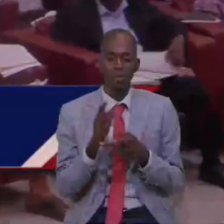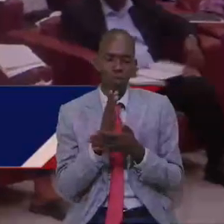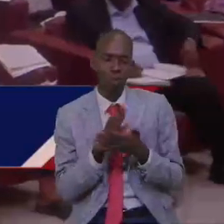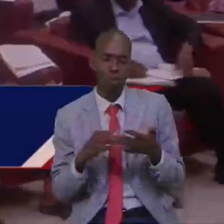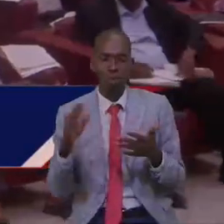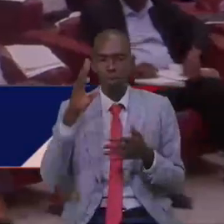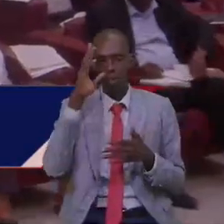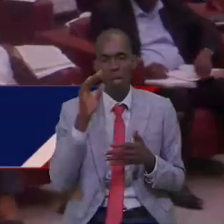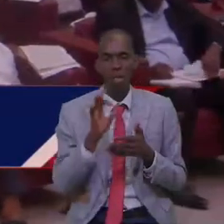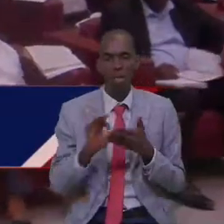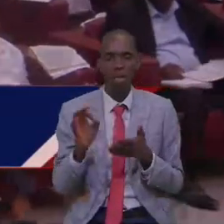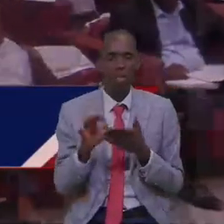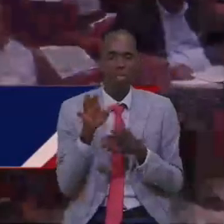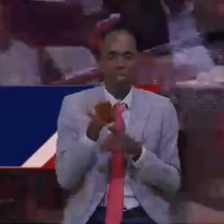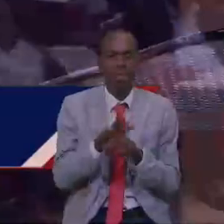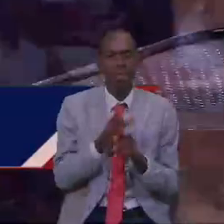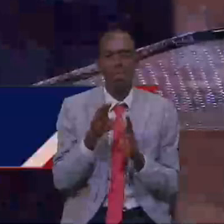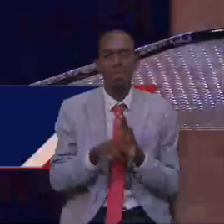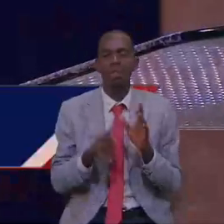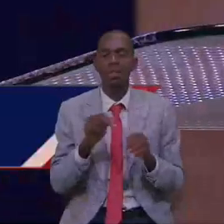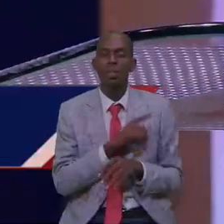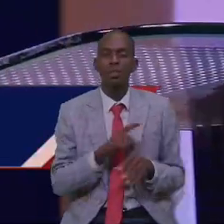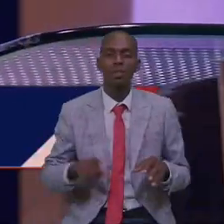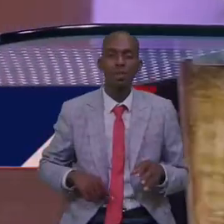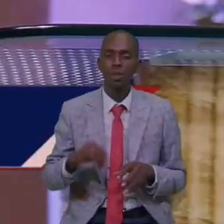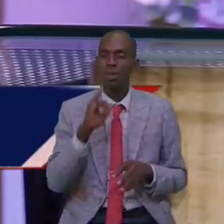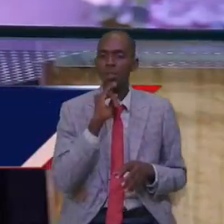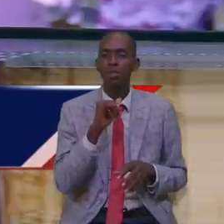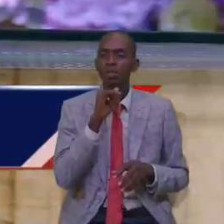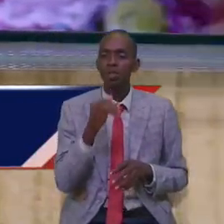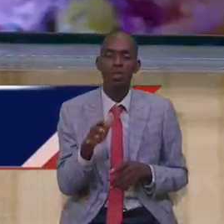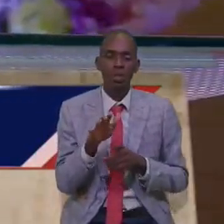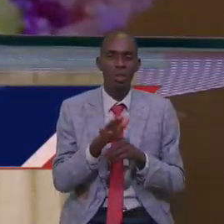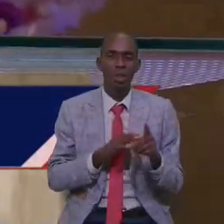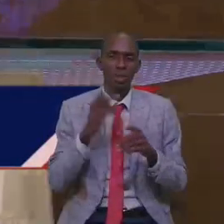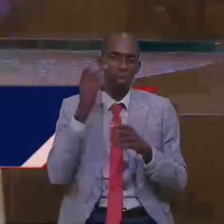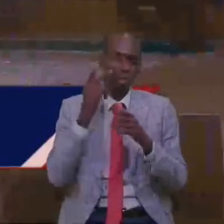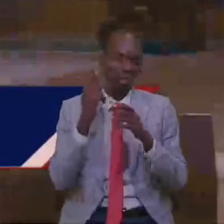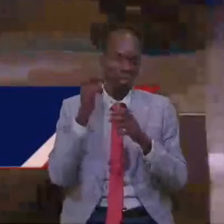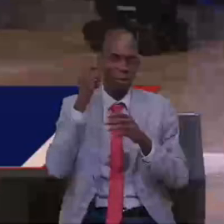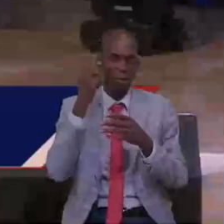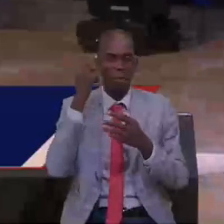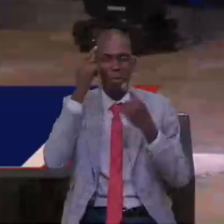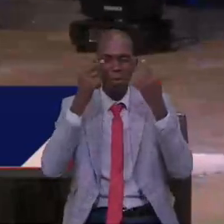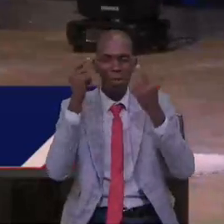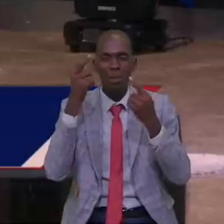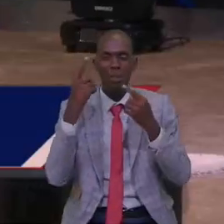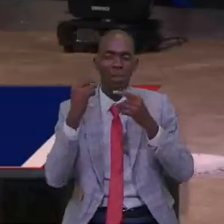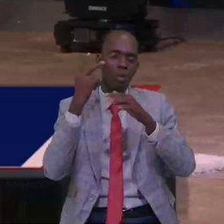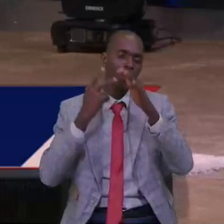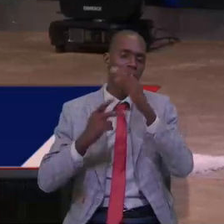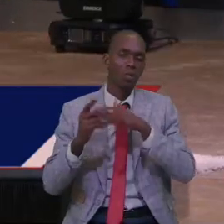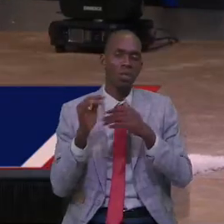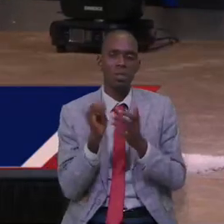quelques-uns le croient. Le Seigneur ne tarde pas dans l'accomplissement de la prophétie. Il viendra juger